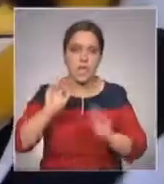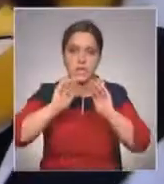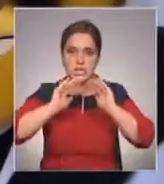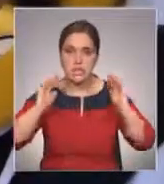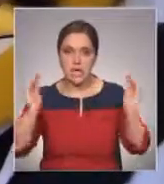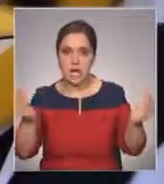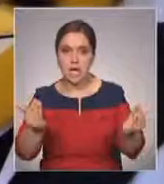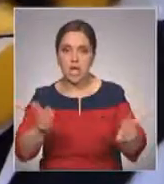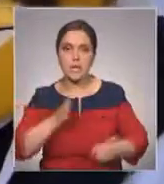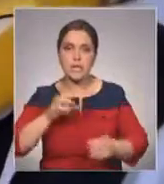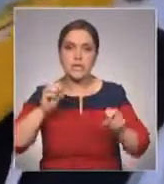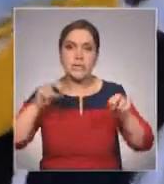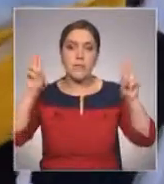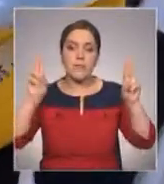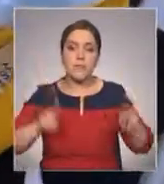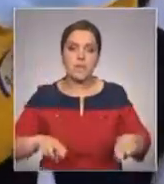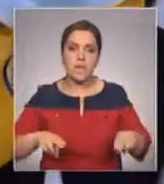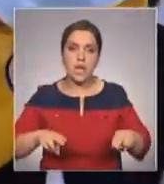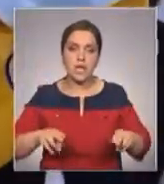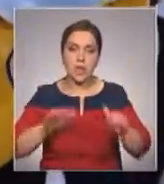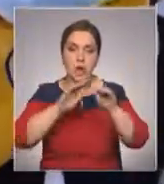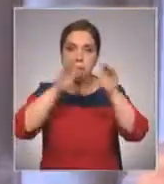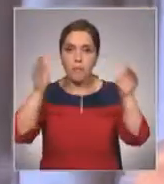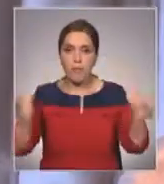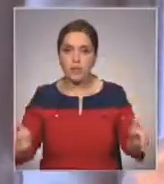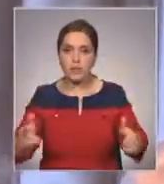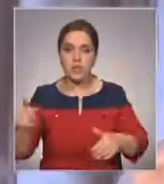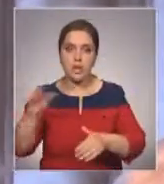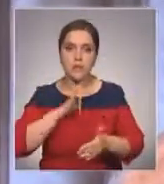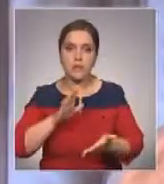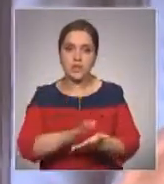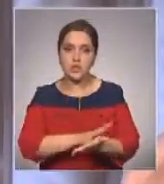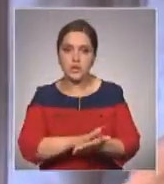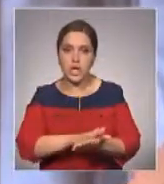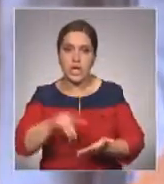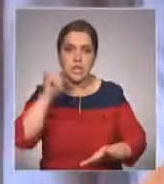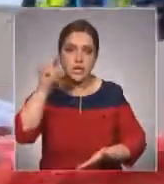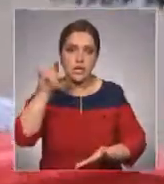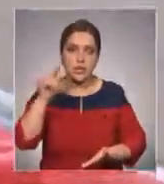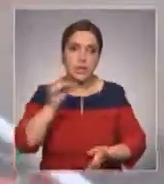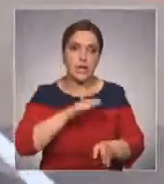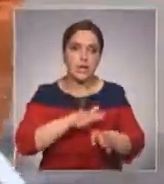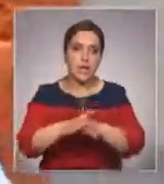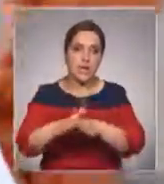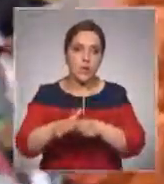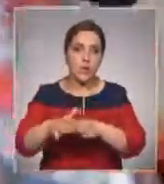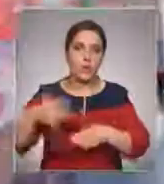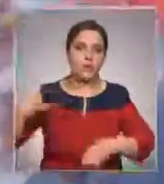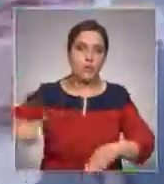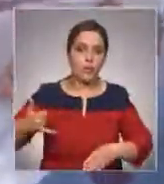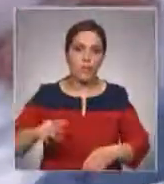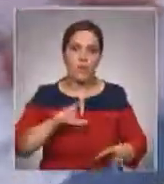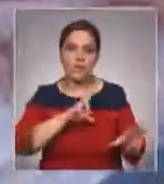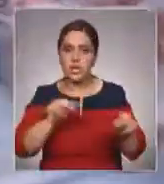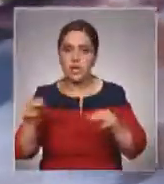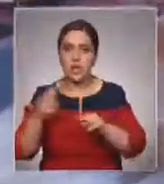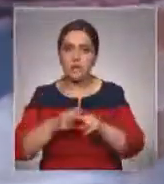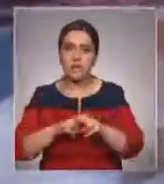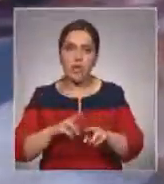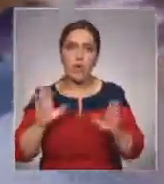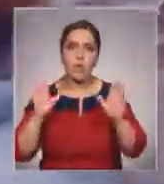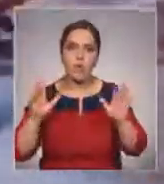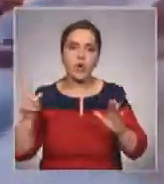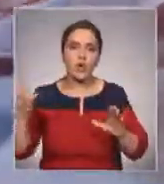изолировали, затем его поместили в специальный бокс. После продезинфицировали салон самолета и весь багаж. К счастью, все это лишь